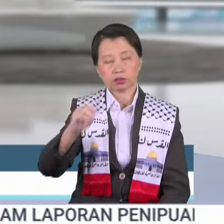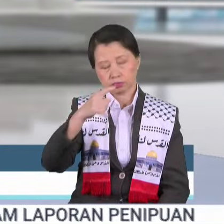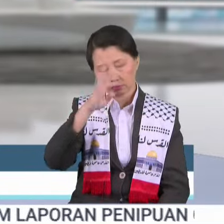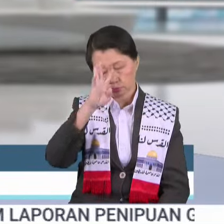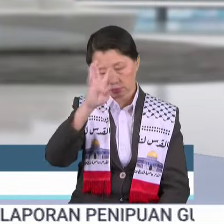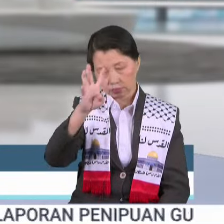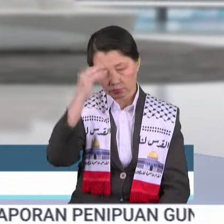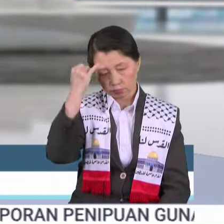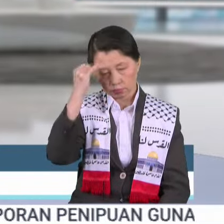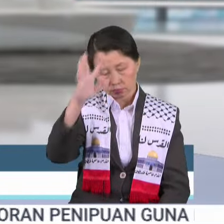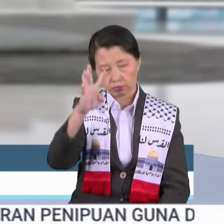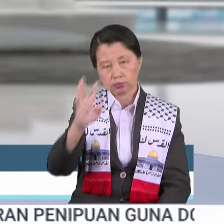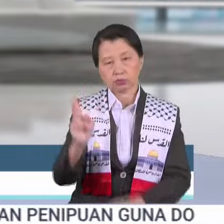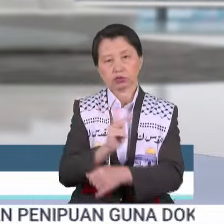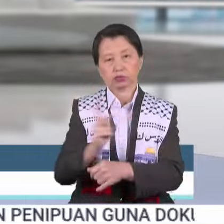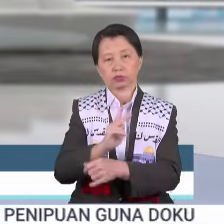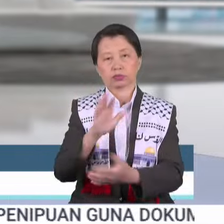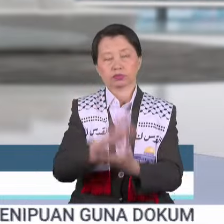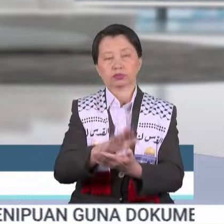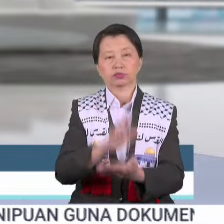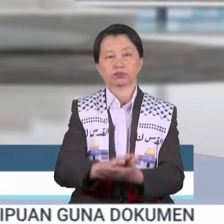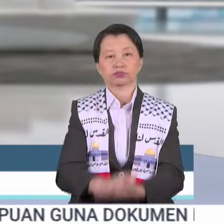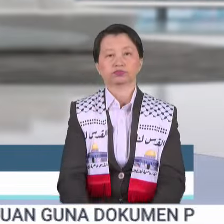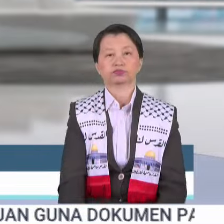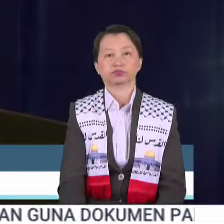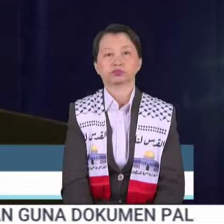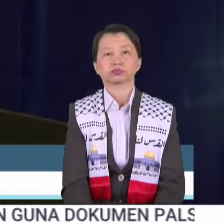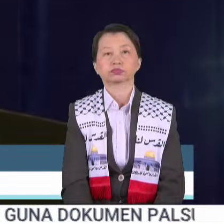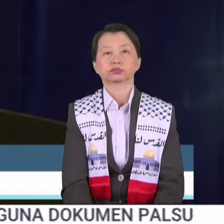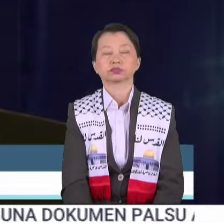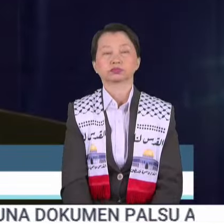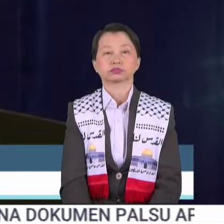dan inovatif koperasi sekolah.